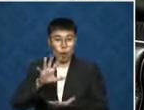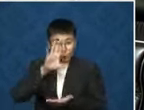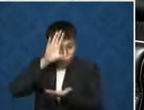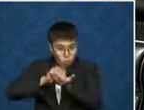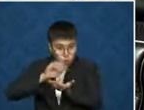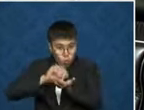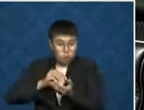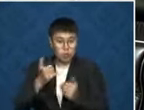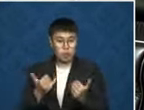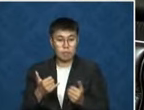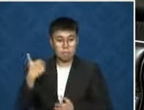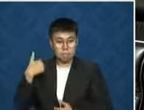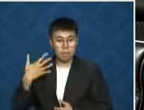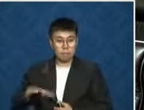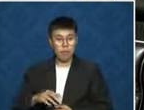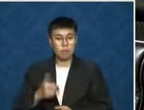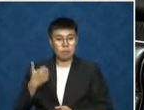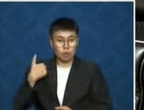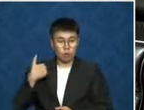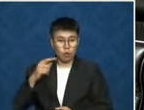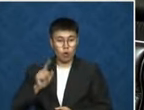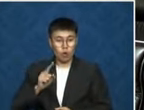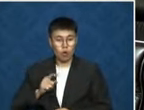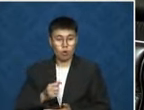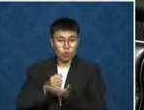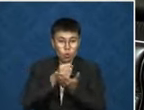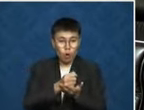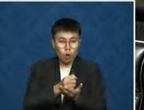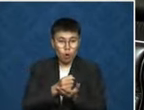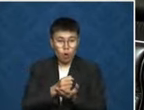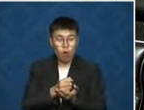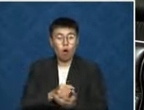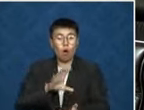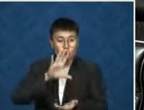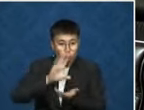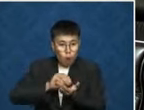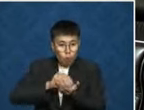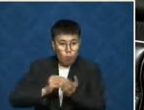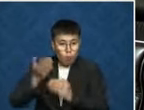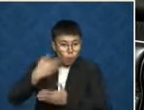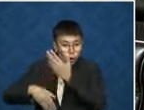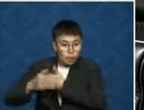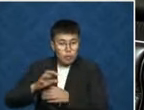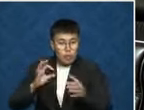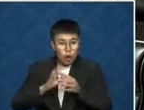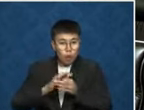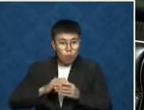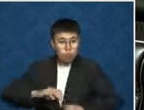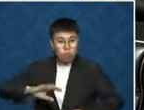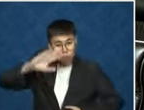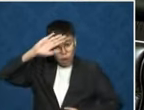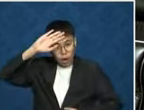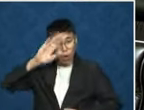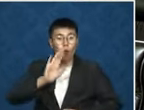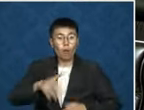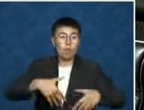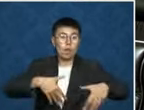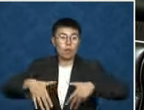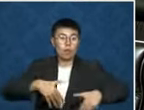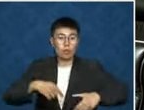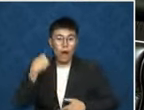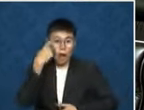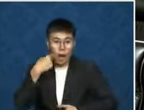อนนี้ในประเทศไทยก็มีอยู่แล้วเนี่ยเราสามารถให้หน่วยงานแบบนี้ครับสามารถเก็บรวบรวมข้อมูลสาธารณะแบบนี้ ที่คุ้มครองข้อมูลส่วนบุคคลของประชาชนไม่ระบุว่